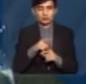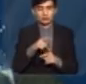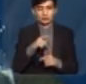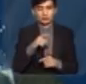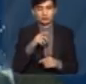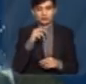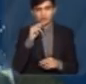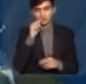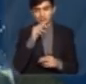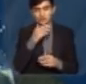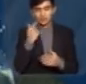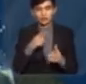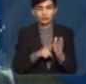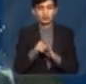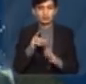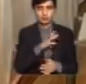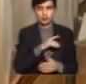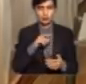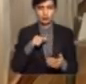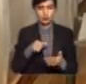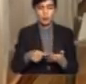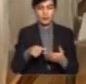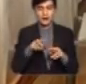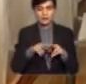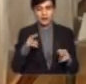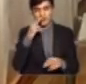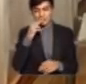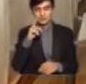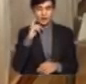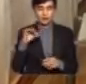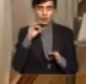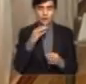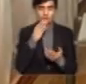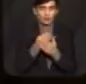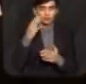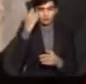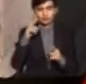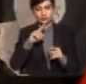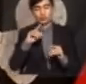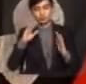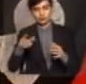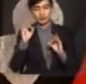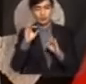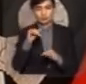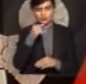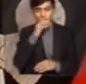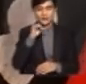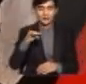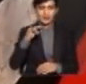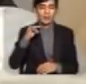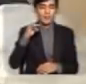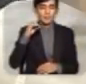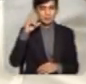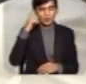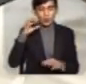крючками как бы до пусковой кнопкой подростки не всегда могут рассказать о том что с ними происходит поэтому психологи придумали